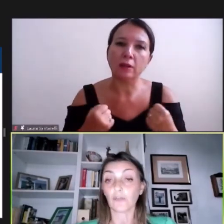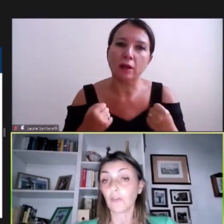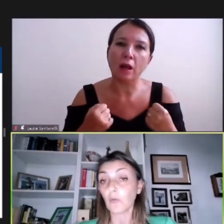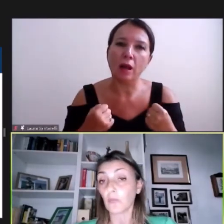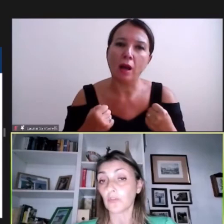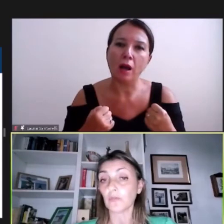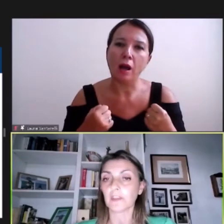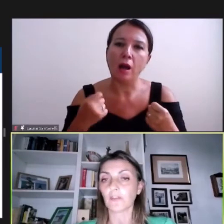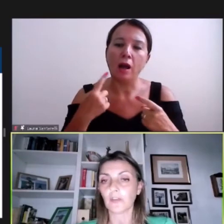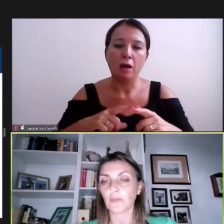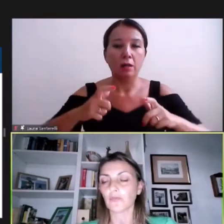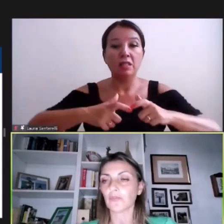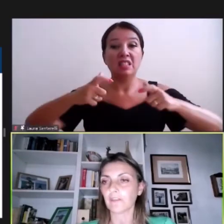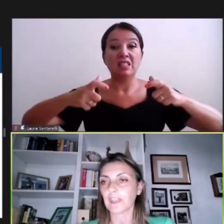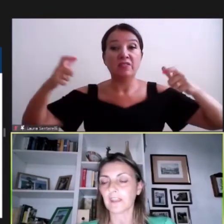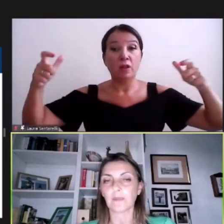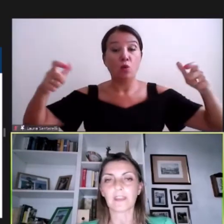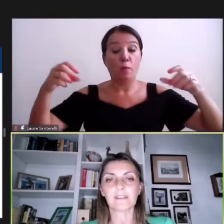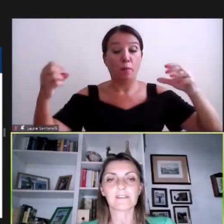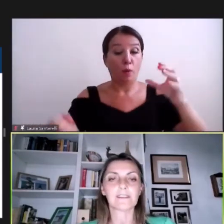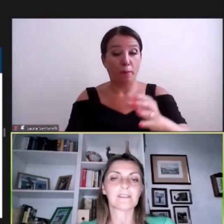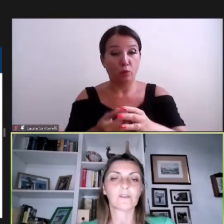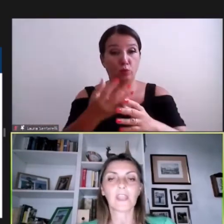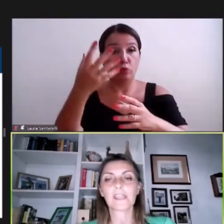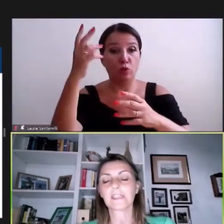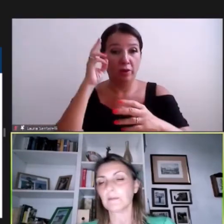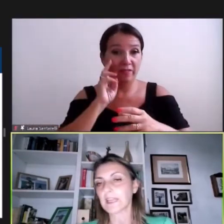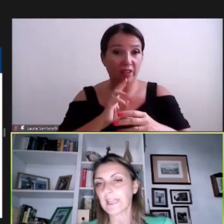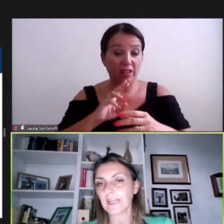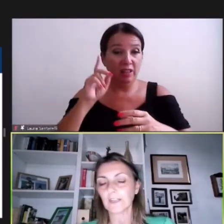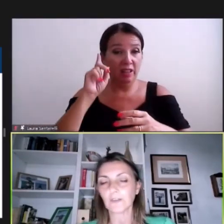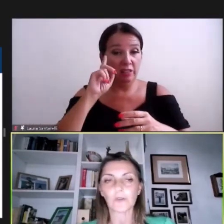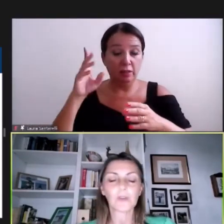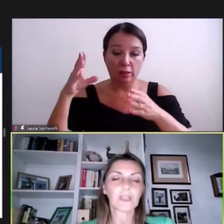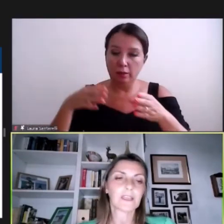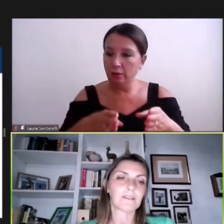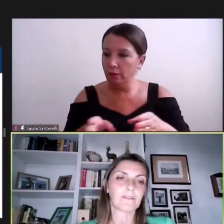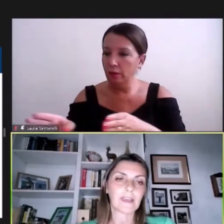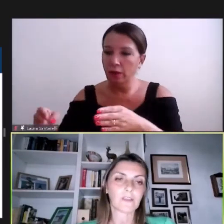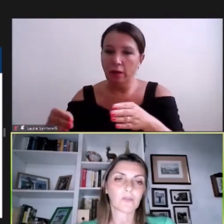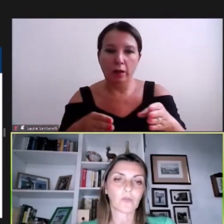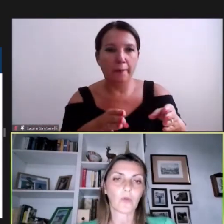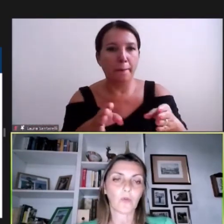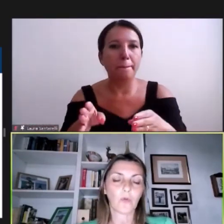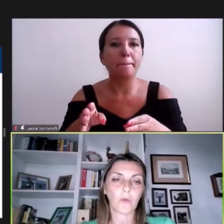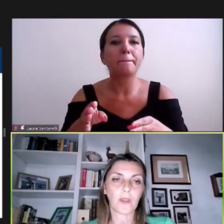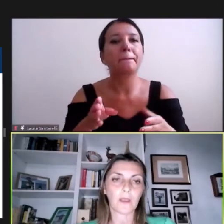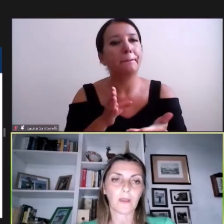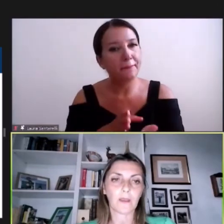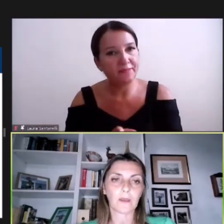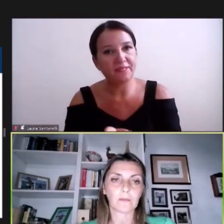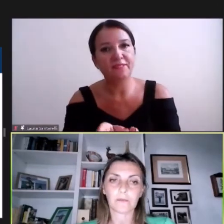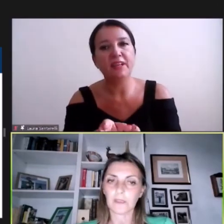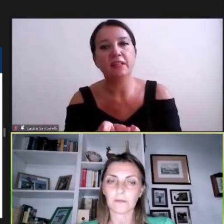anche lo sviluppo di ulteriori prodotti verdi, perché se si orienta il mercato verso